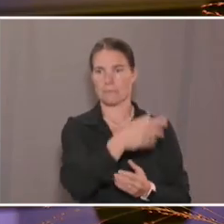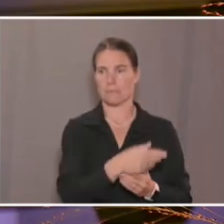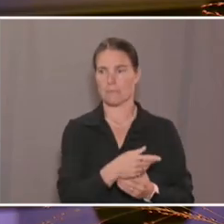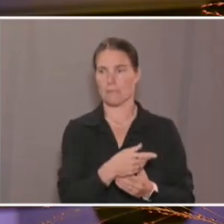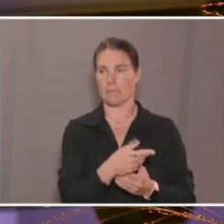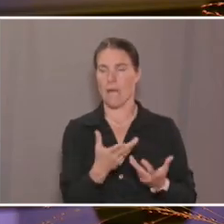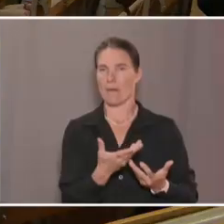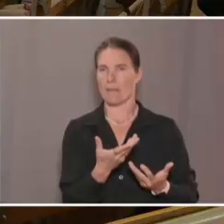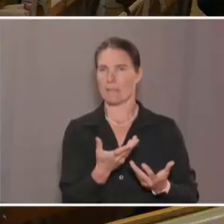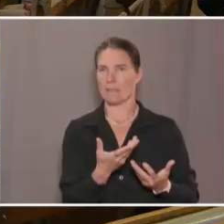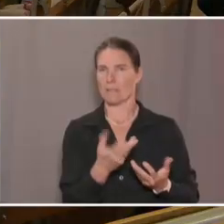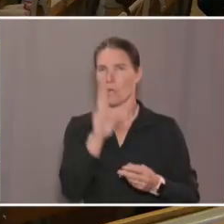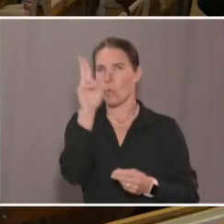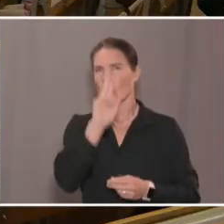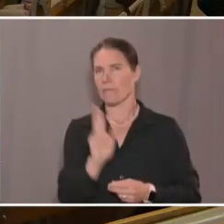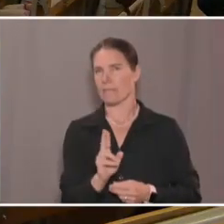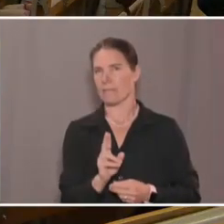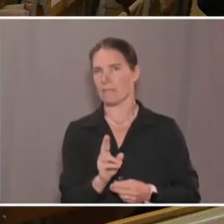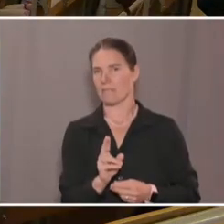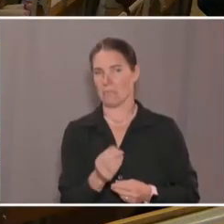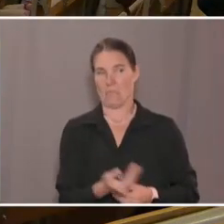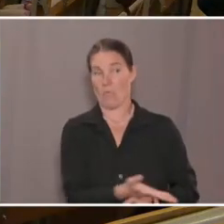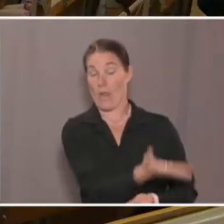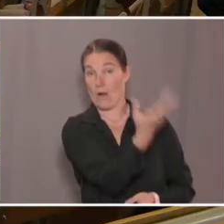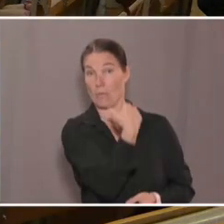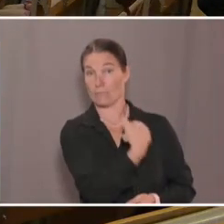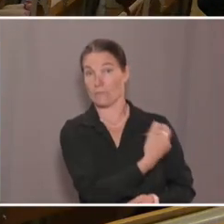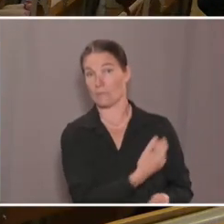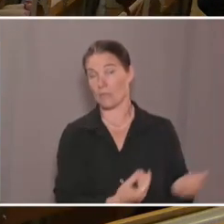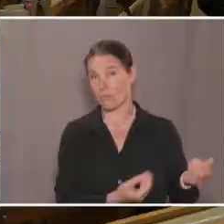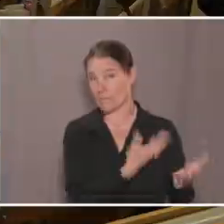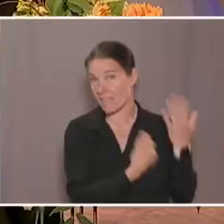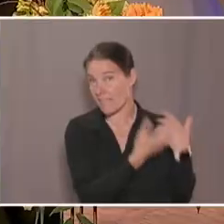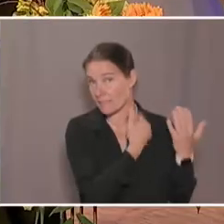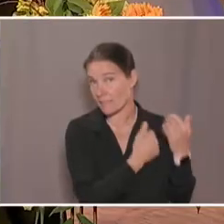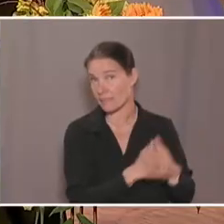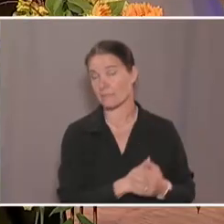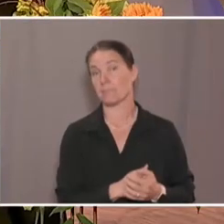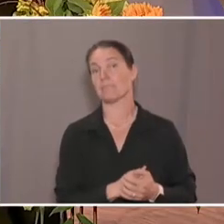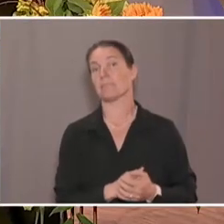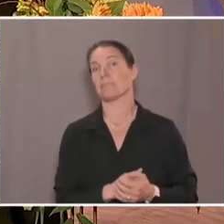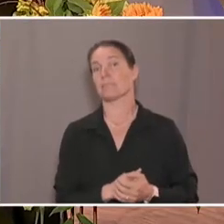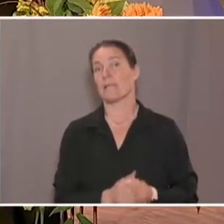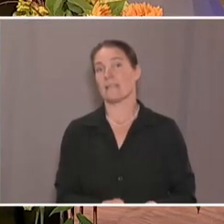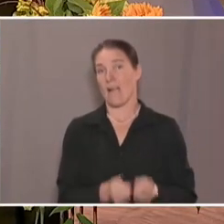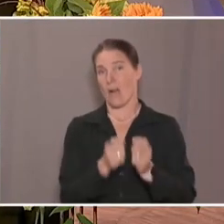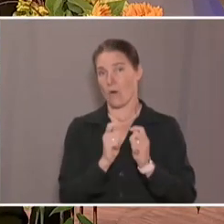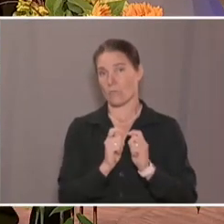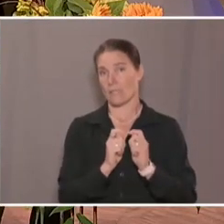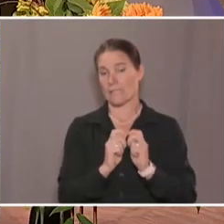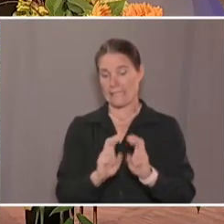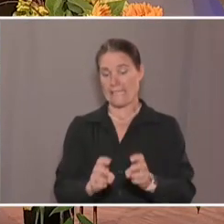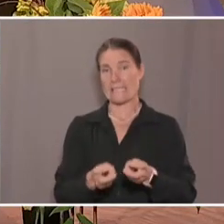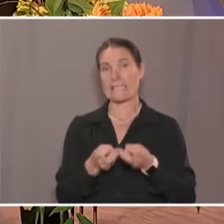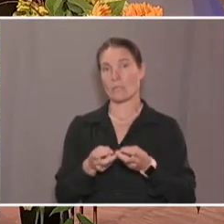kommen wir? Ja, woher kommen wir? In die Wiege gelegt wurde uns der Auftrag der Erziehung zur